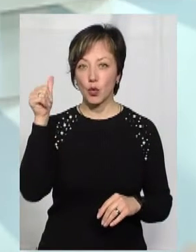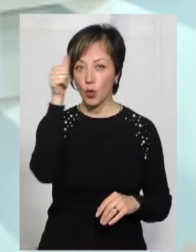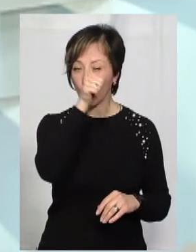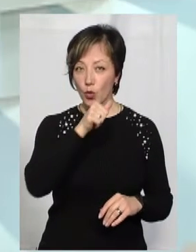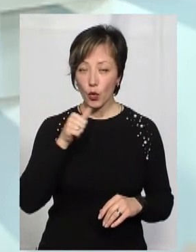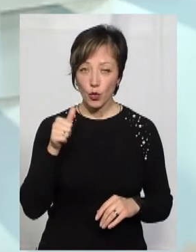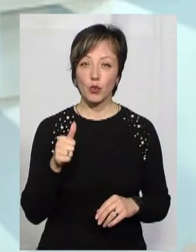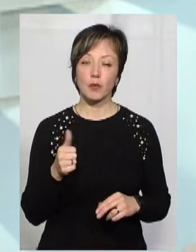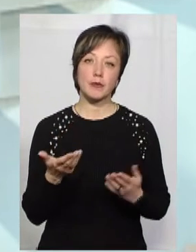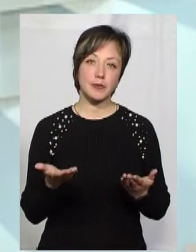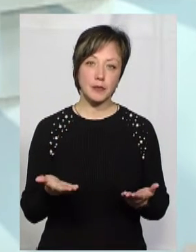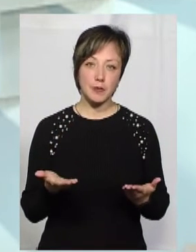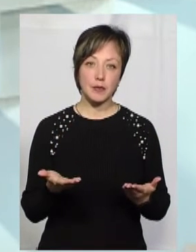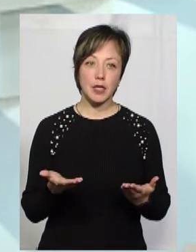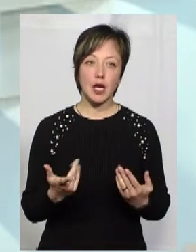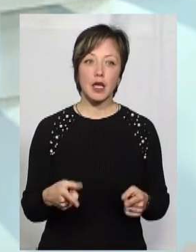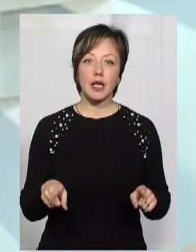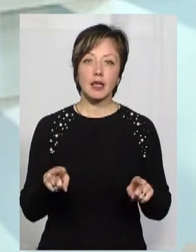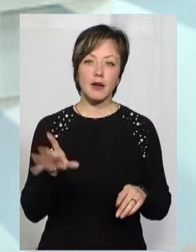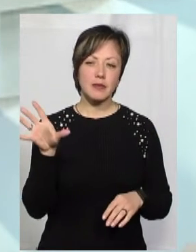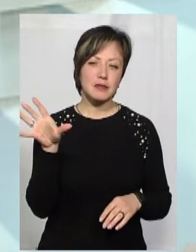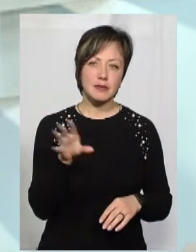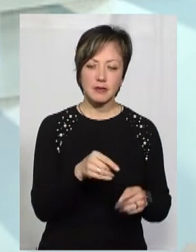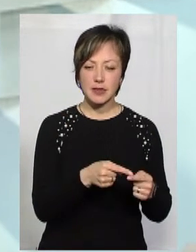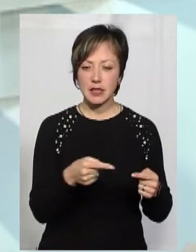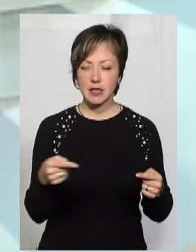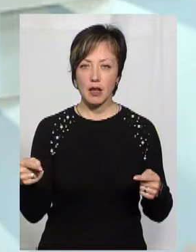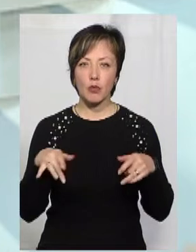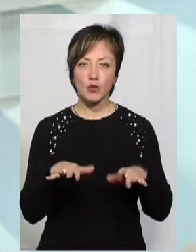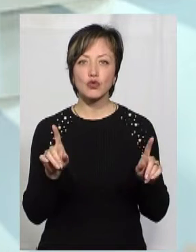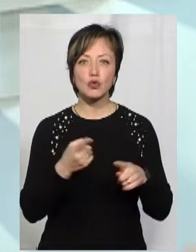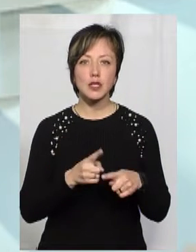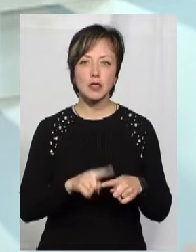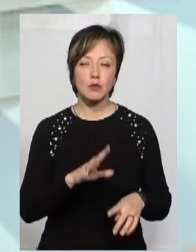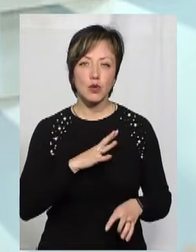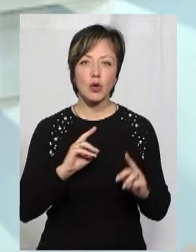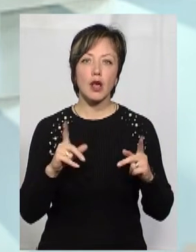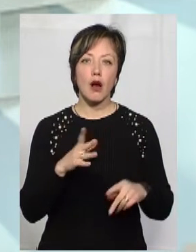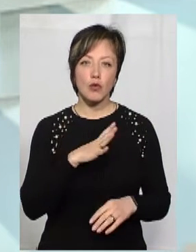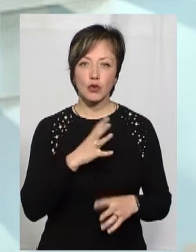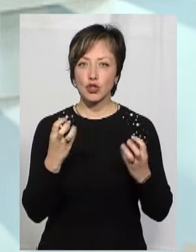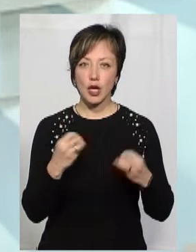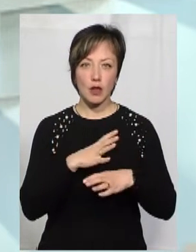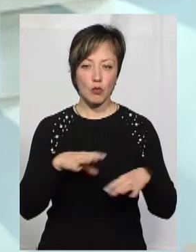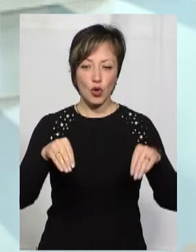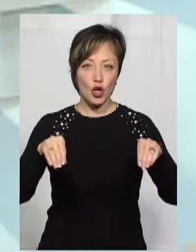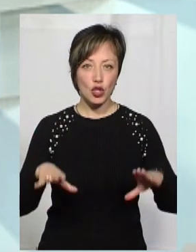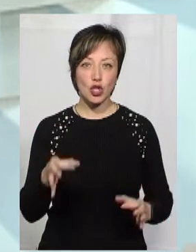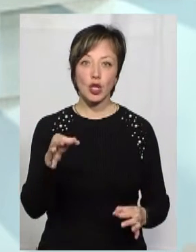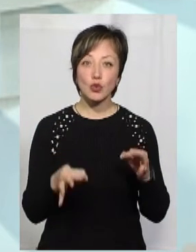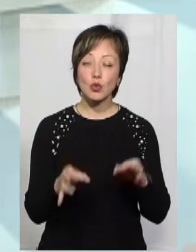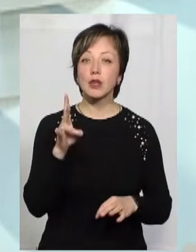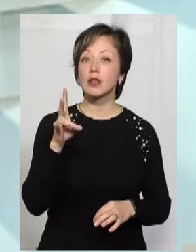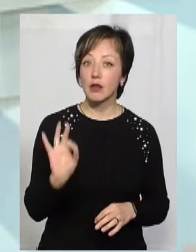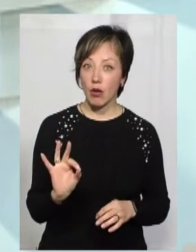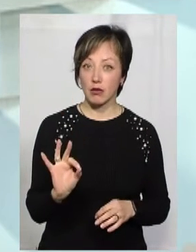Угу. Да. Відповідно, ну, там ціла процедура, як це було і що це було, враховуючи той факт, що ще не було рішення суду.